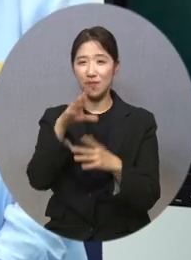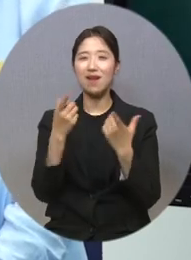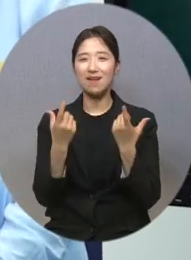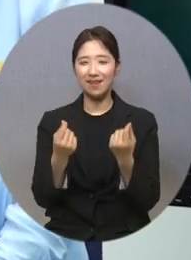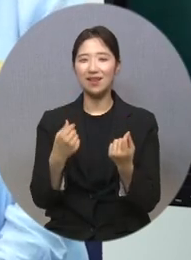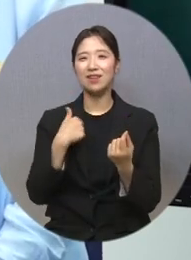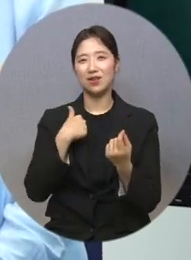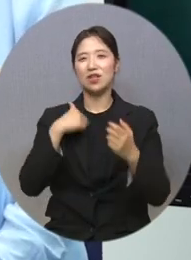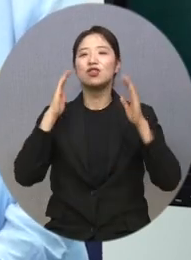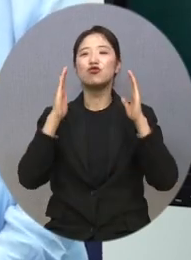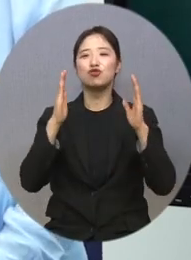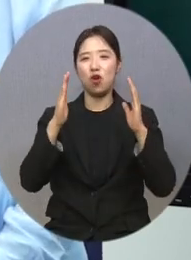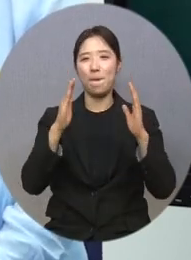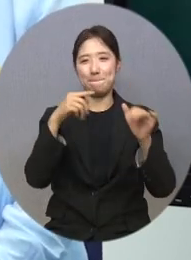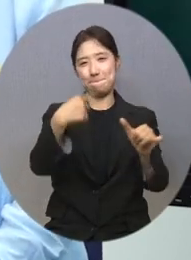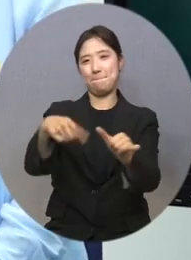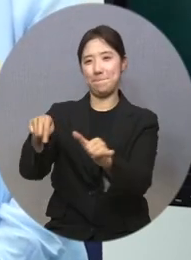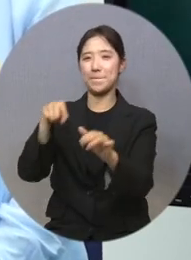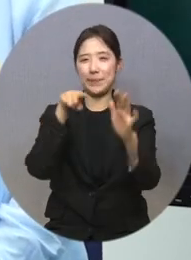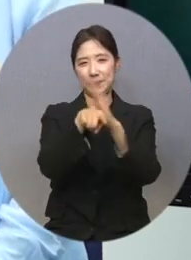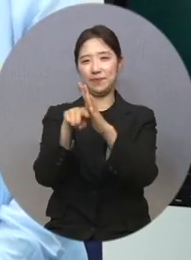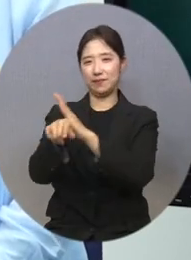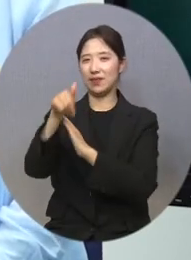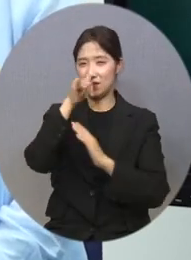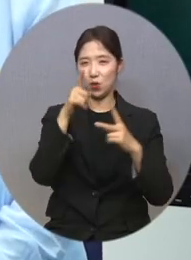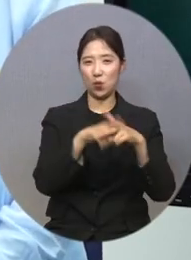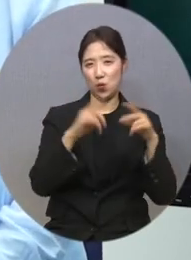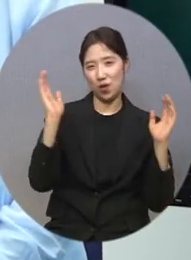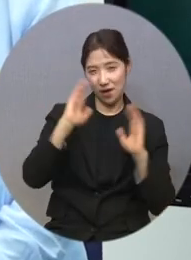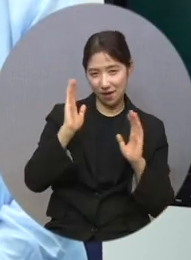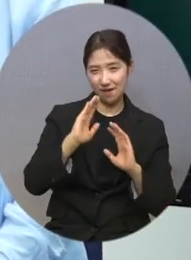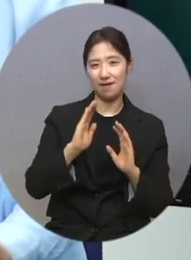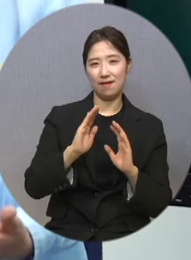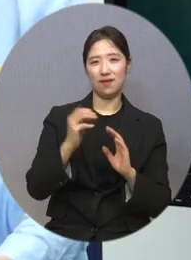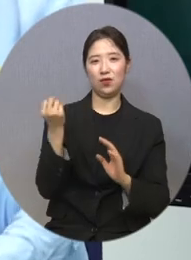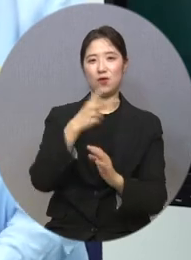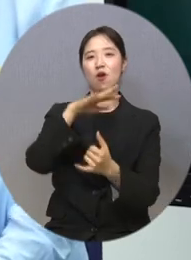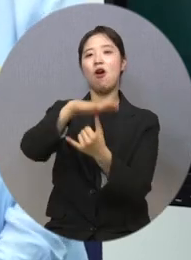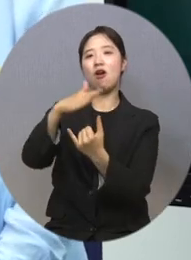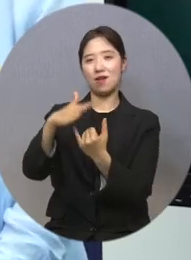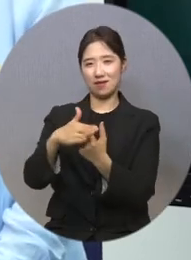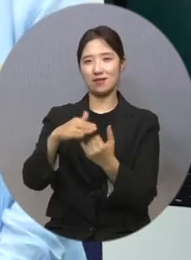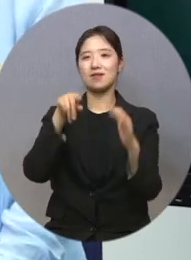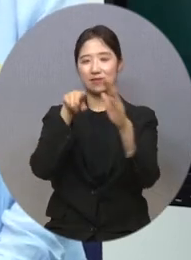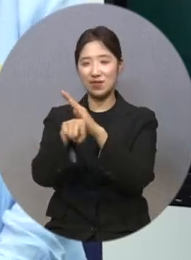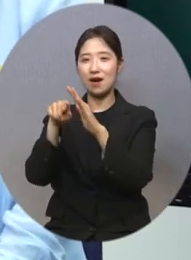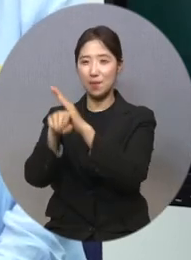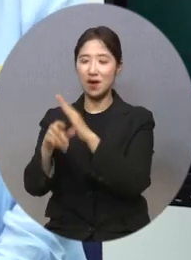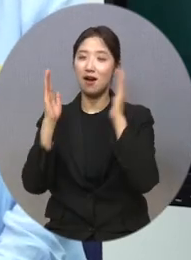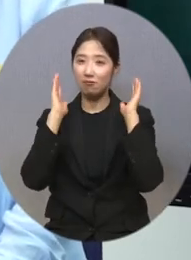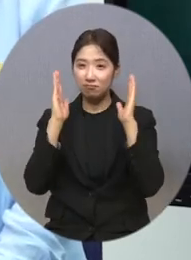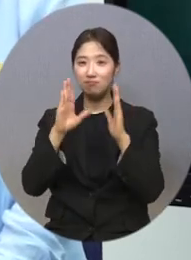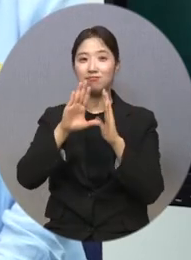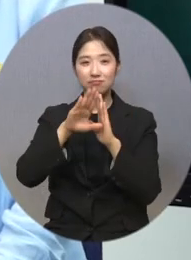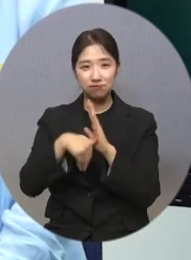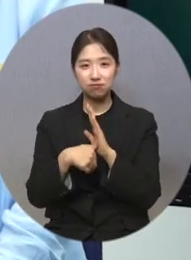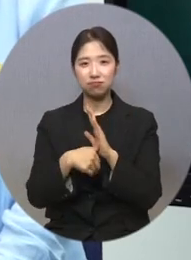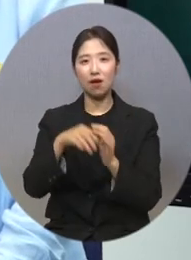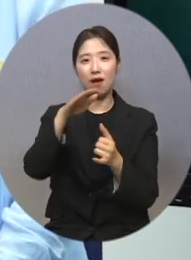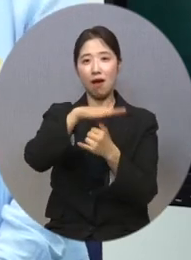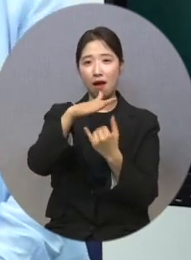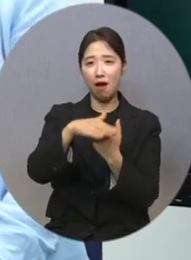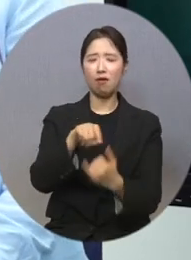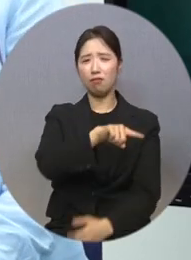이야기했듯이 수업을 다닌단 말이에요. 초등학교 아이들한테 그리고 어린이들한테 수업을 다니면요.